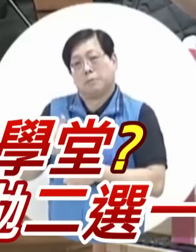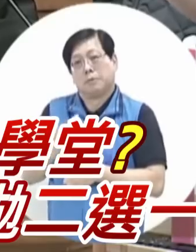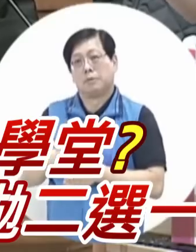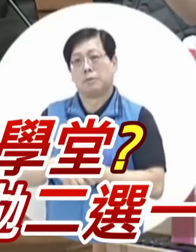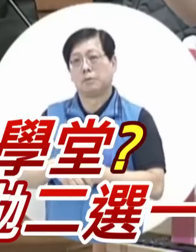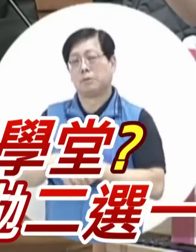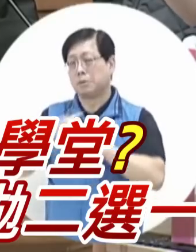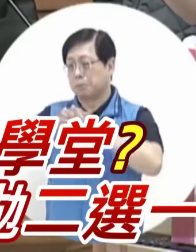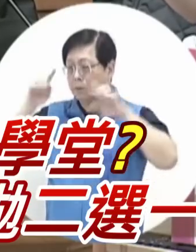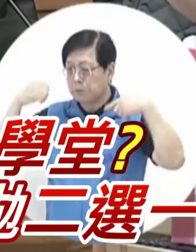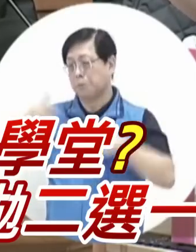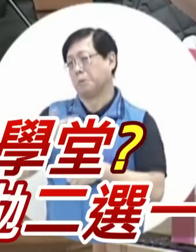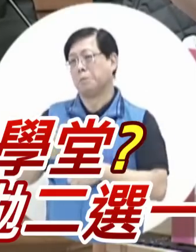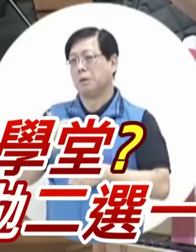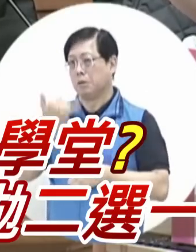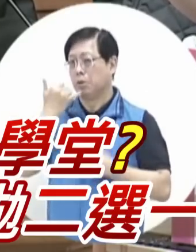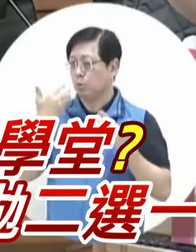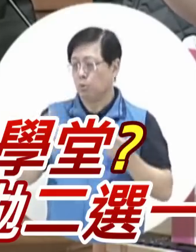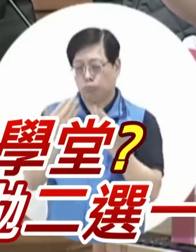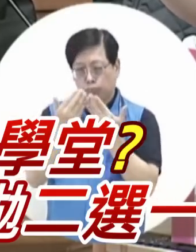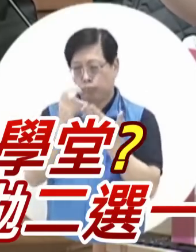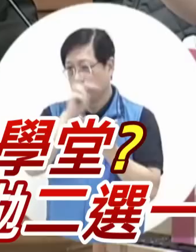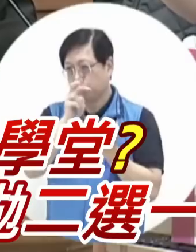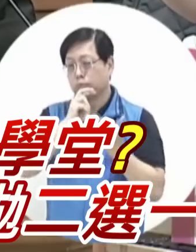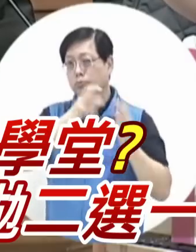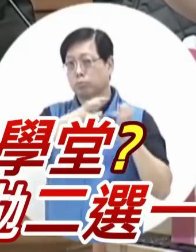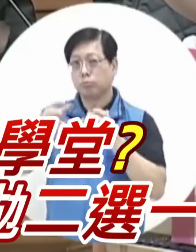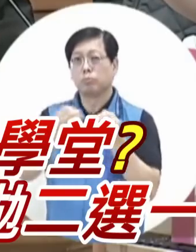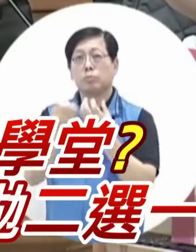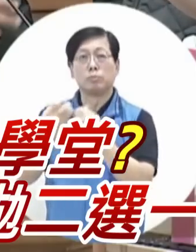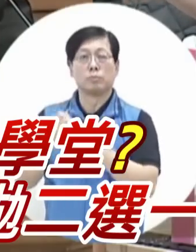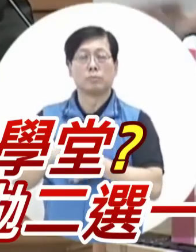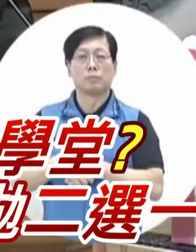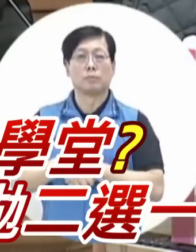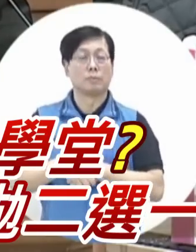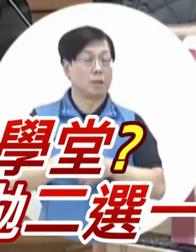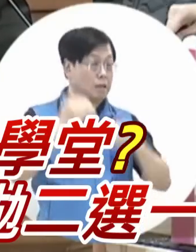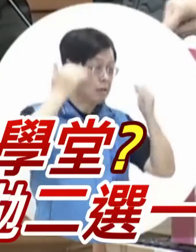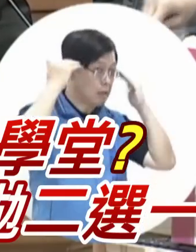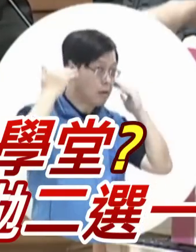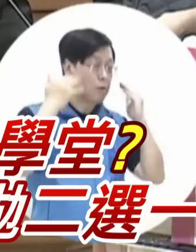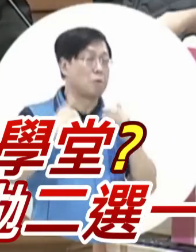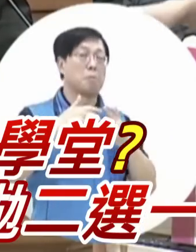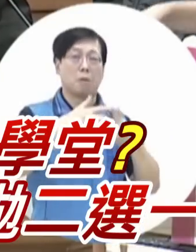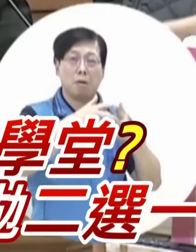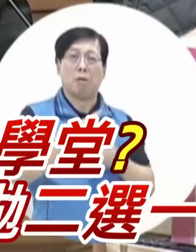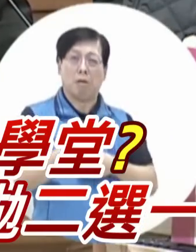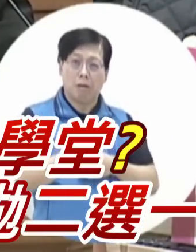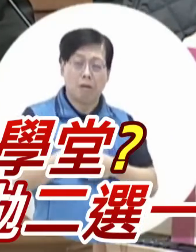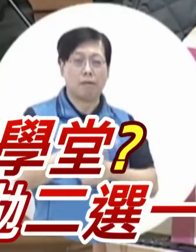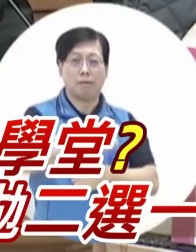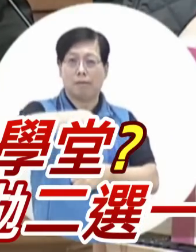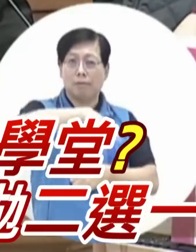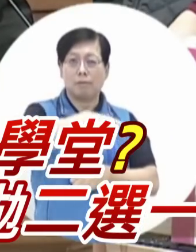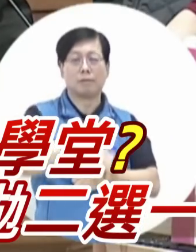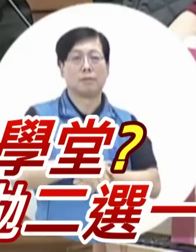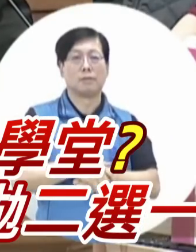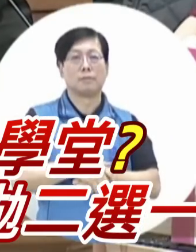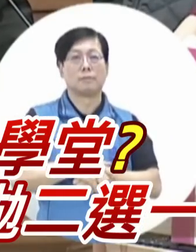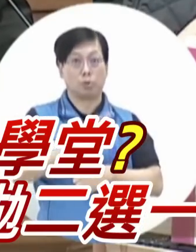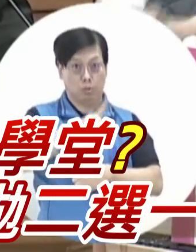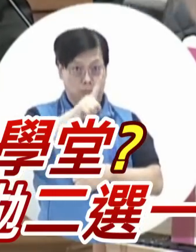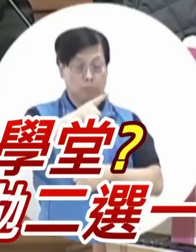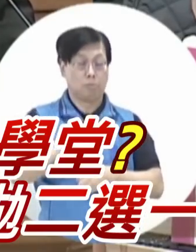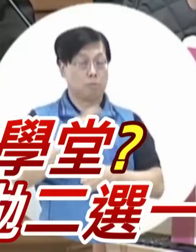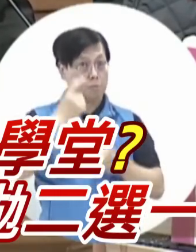平常不知道的话，平常要多看国际新闻，增加国际观，好不好？ 韩国跟美国之间、嗯，他们有一个共